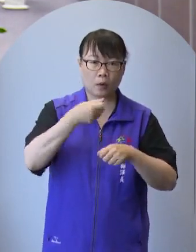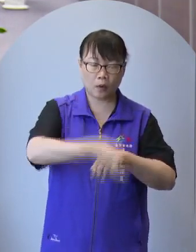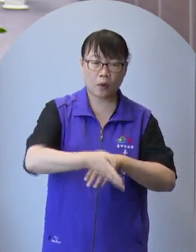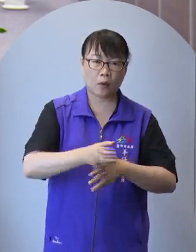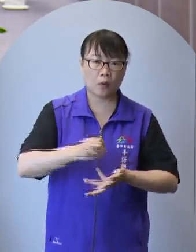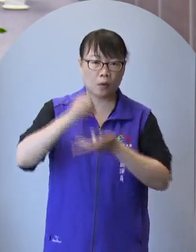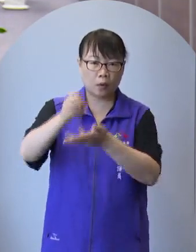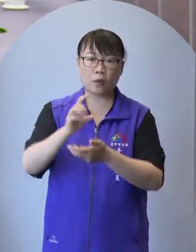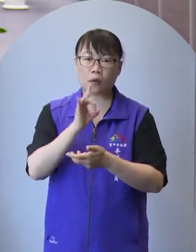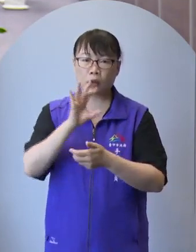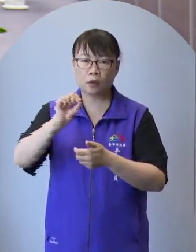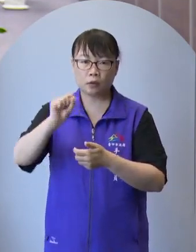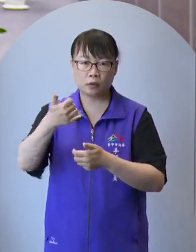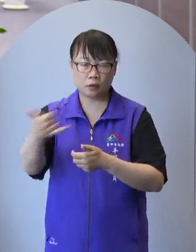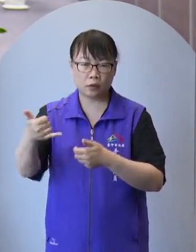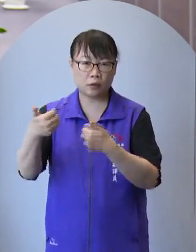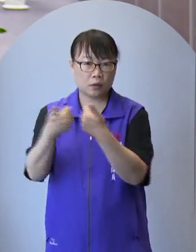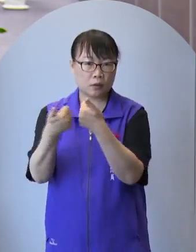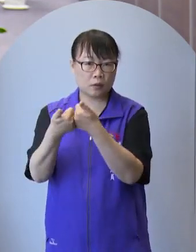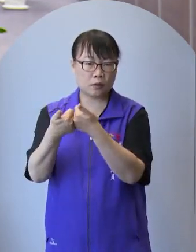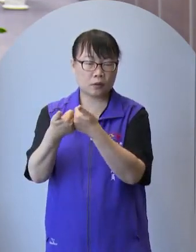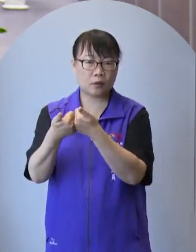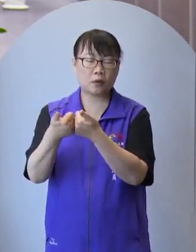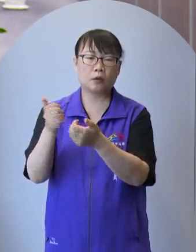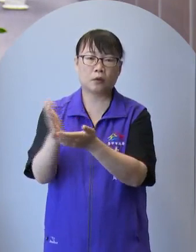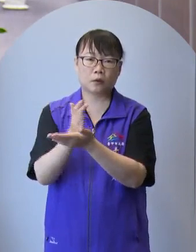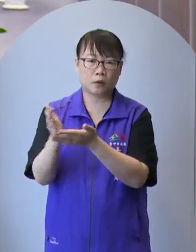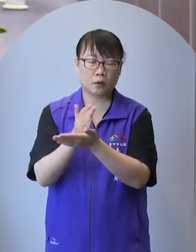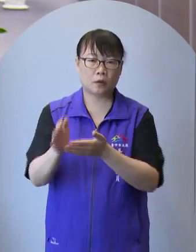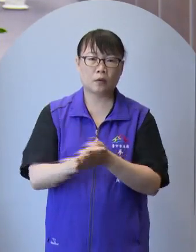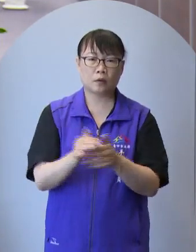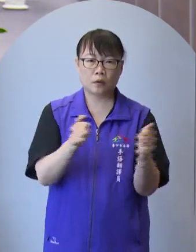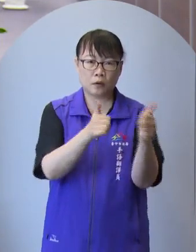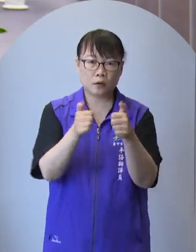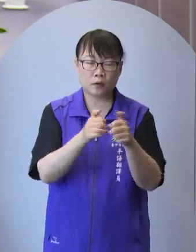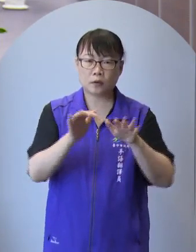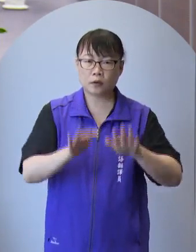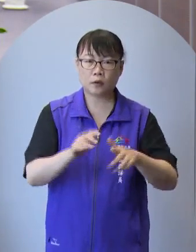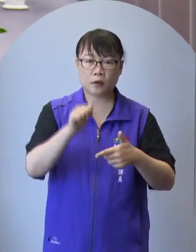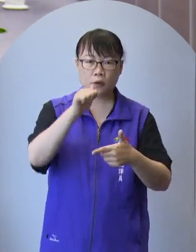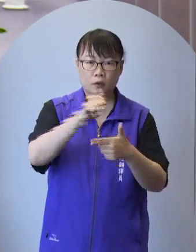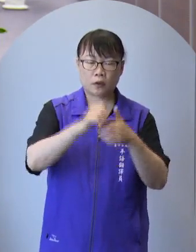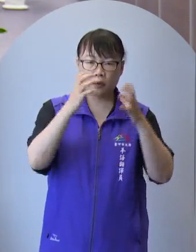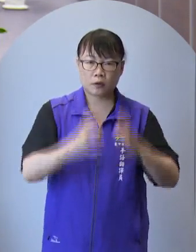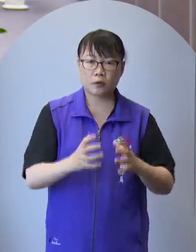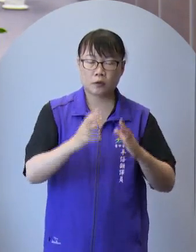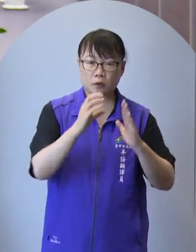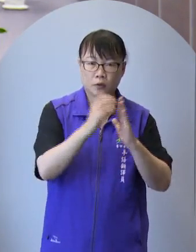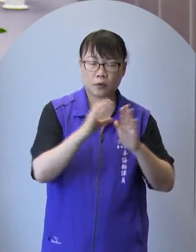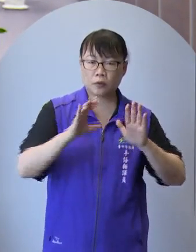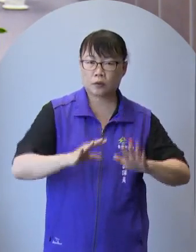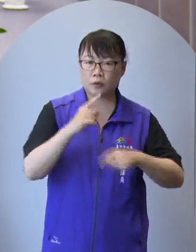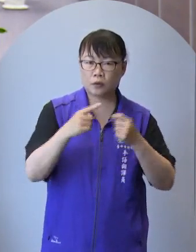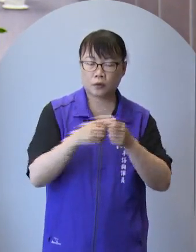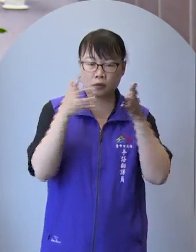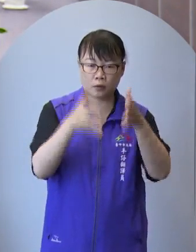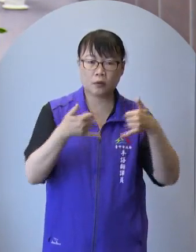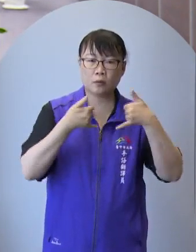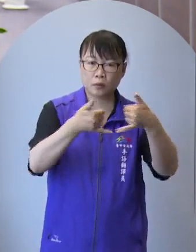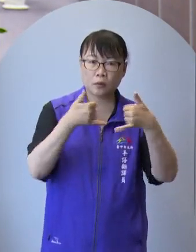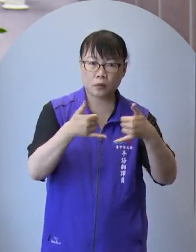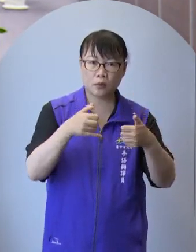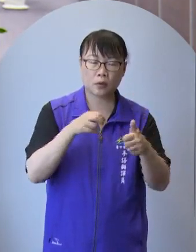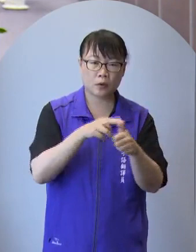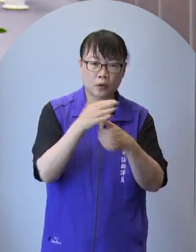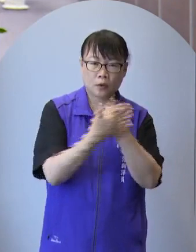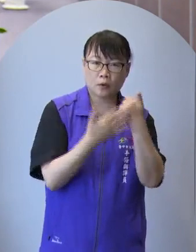过送请台中市议会审议哈。那也谢谢政建设局在今年度的道路养护